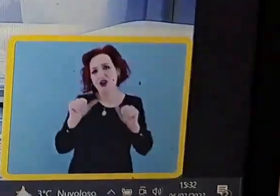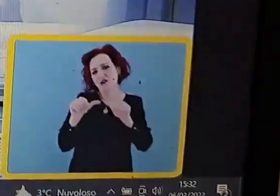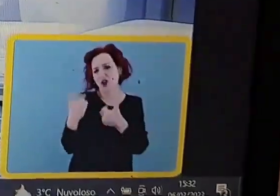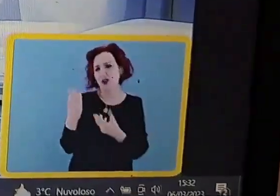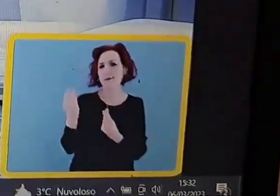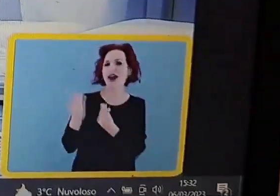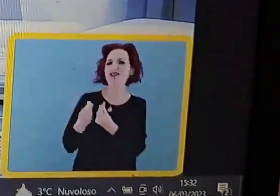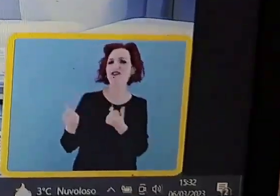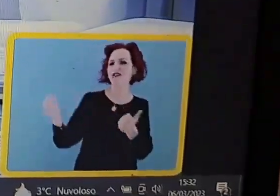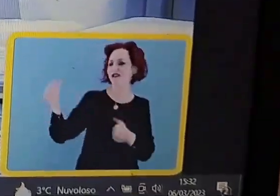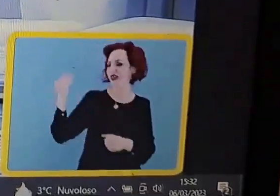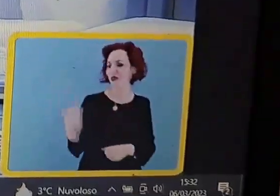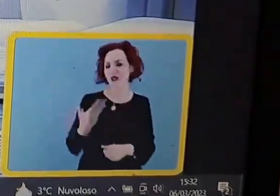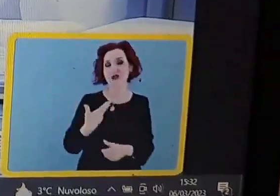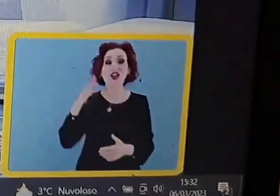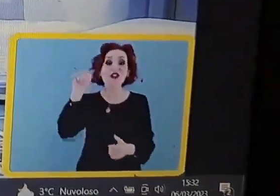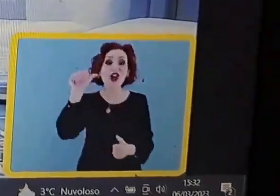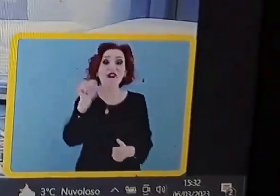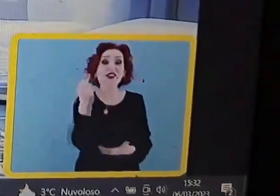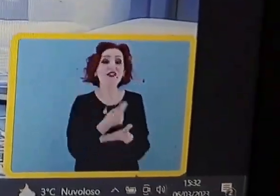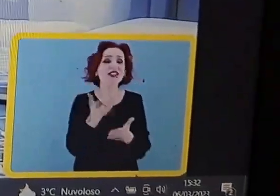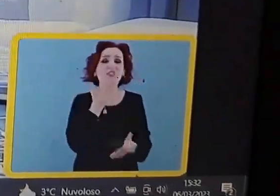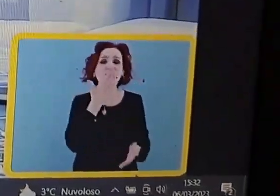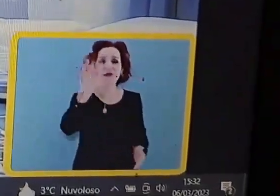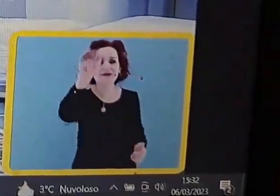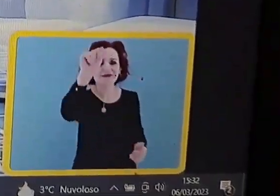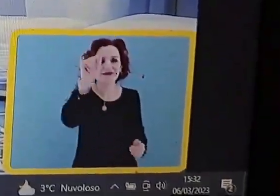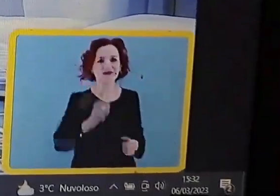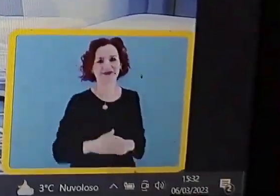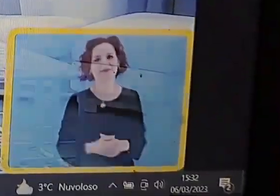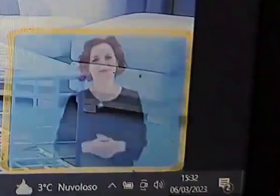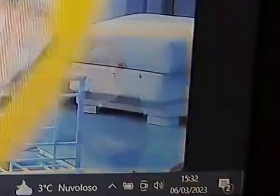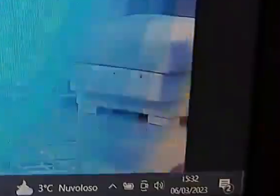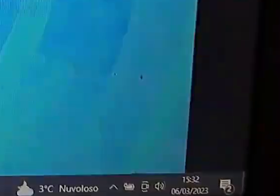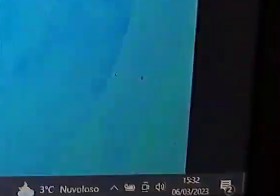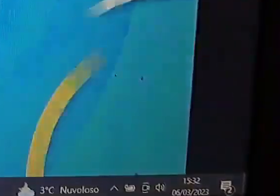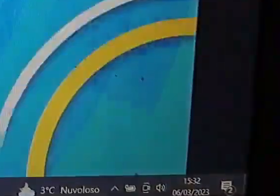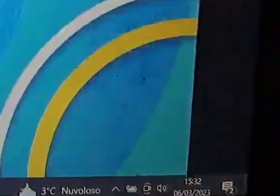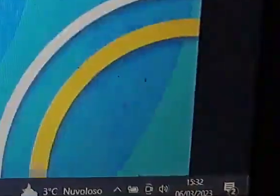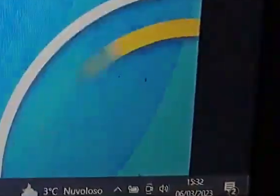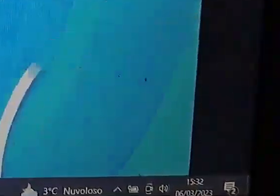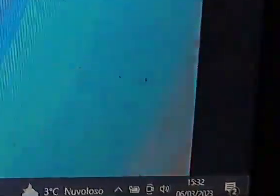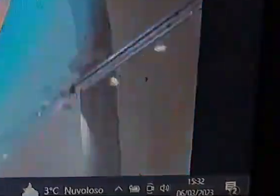virtualmente accanto a me. Ciao Stefano Disegni, baci.